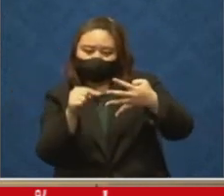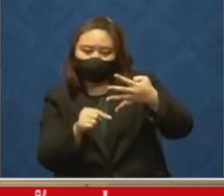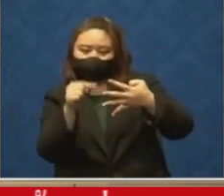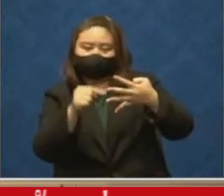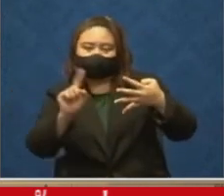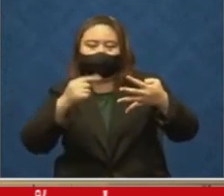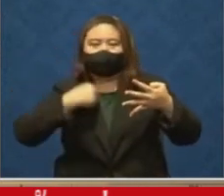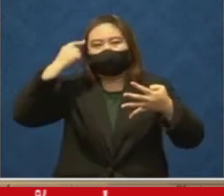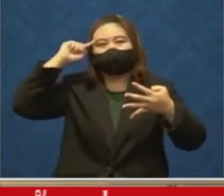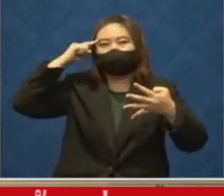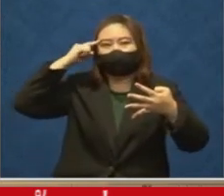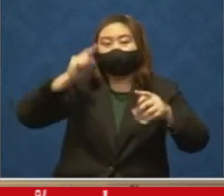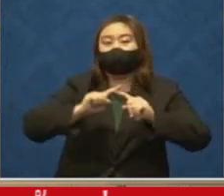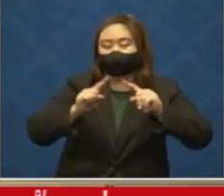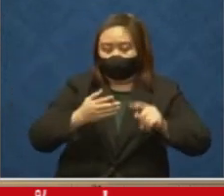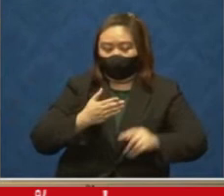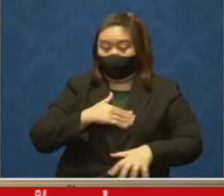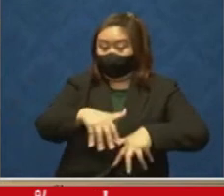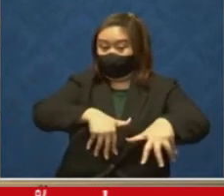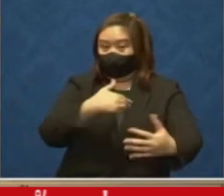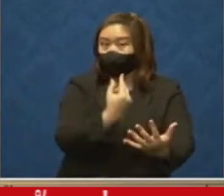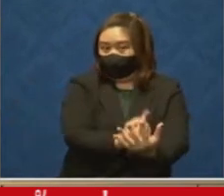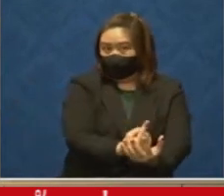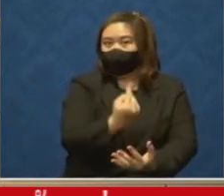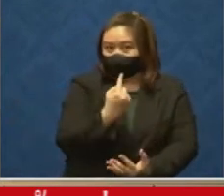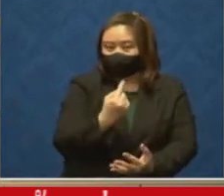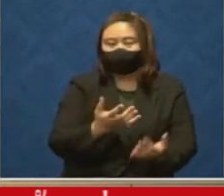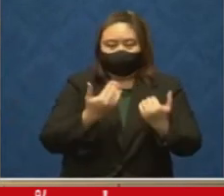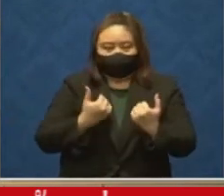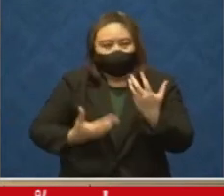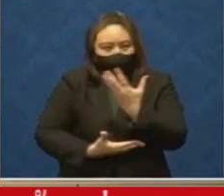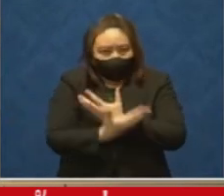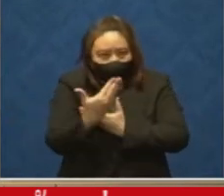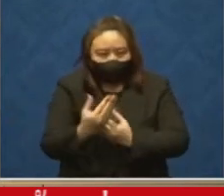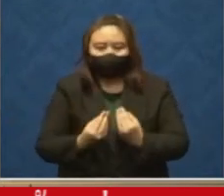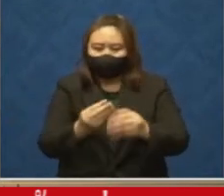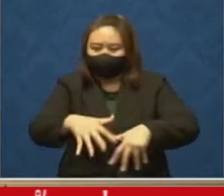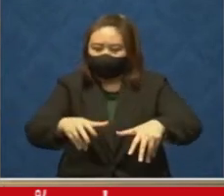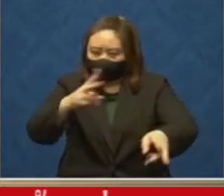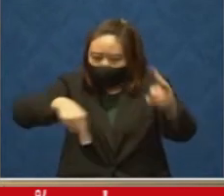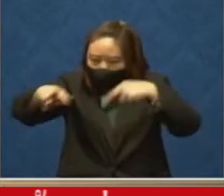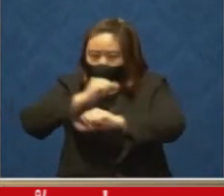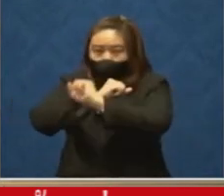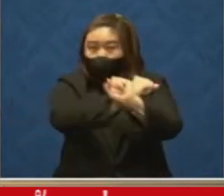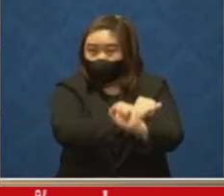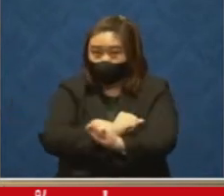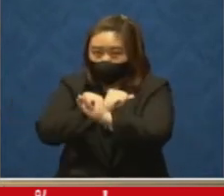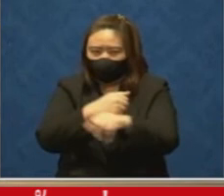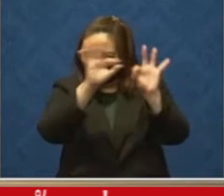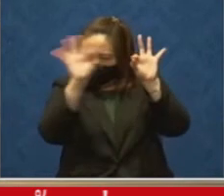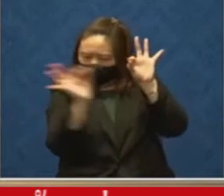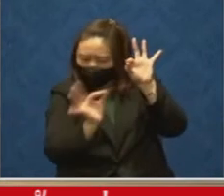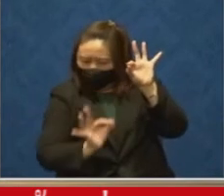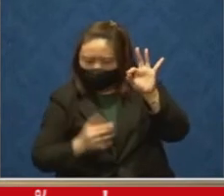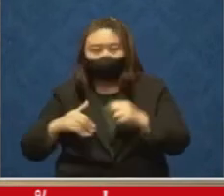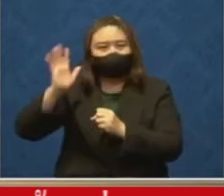หารประเภทไหนผมไมทราบนะครับแต่ผมในภาณาที่เป็นตัวแทนพี่น้พระชาชนคนไทยผมขอใช้โอกาสนี้เพื่อคุ้ม